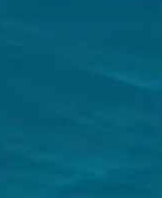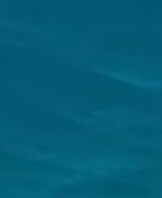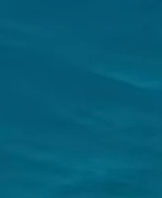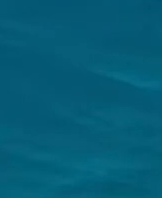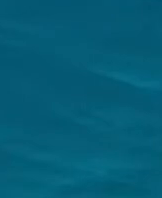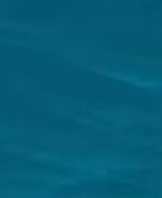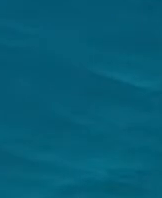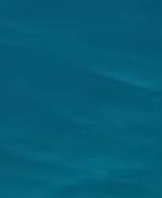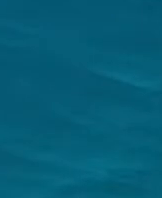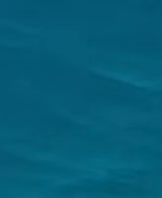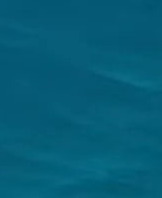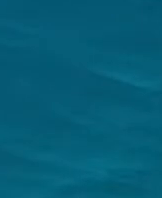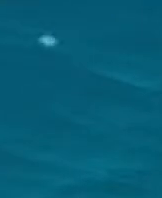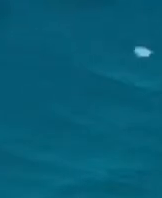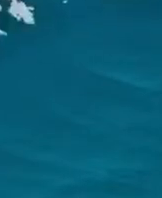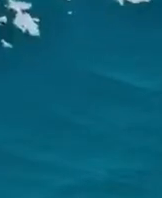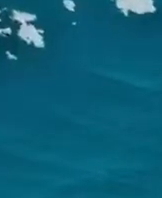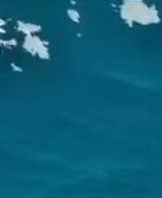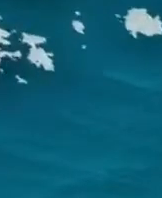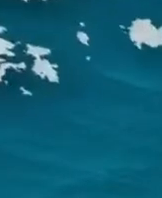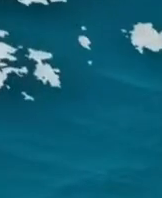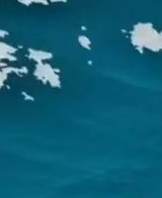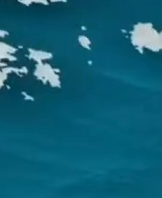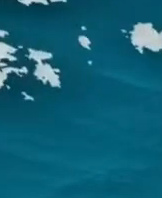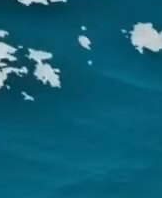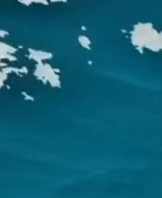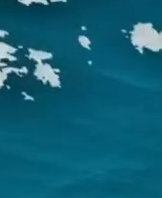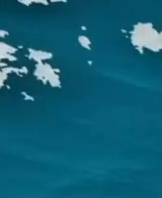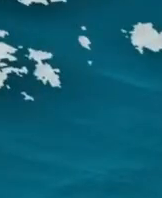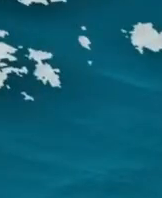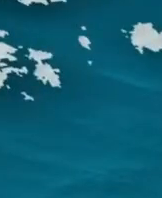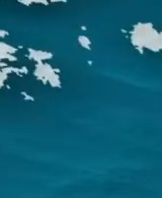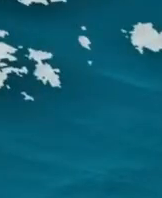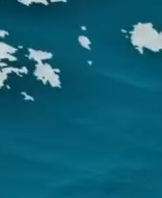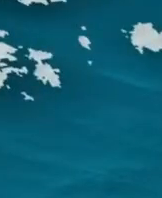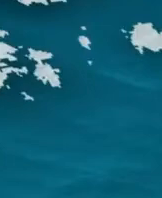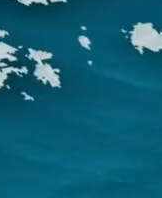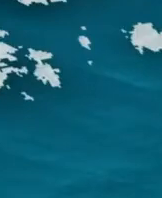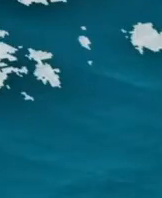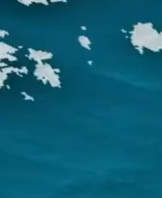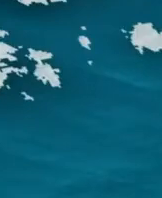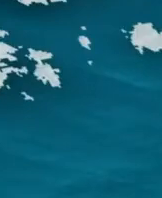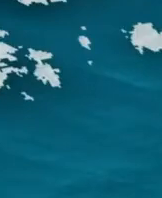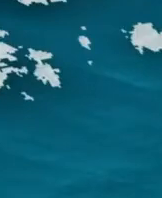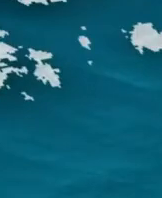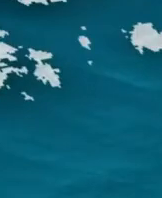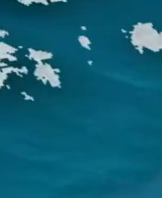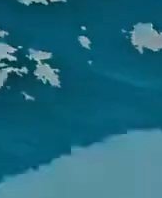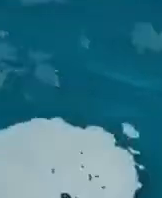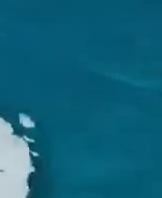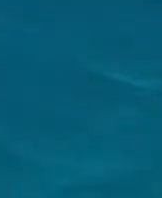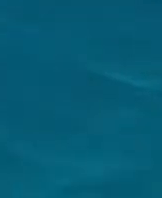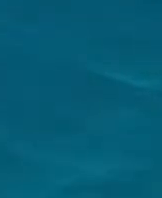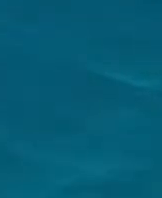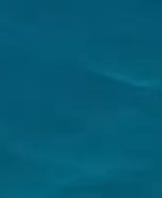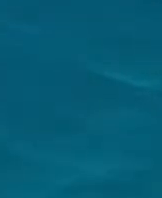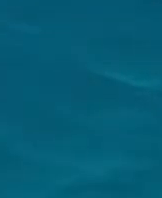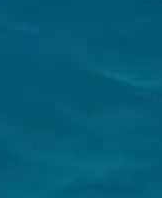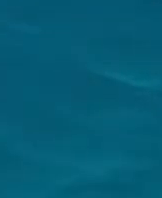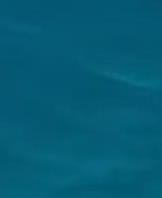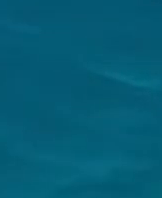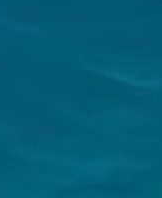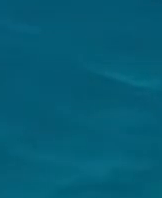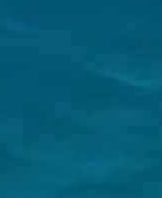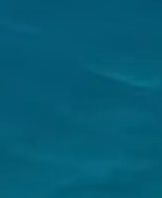강진 19도가 예상됩니다. 신안을 비롯한 그 외 도서 지역은 16도 안팎까지 오르겠습니다. 남해